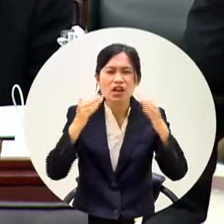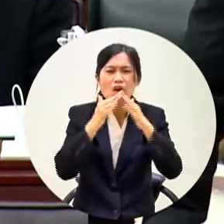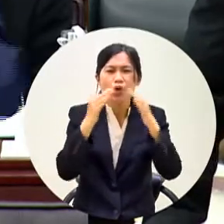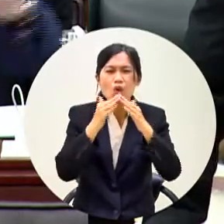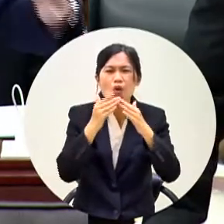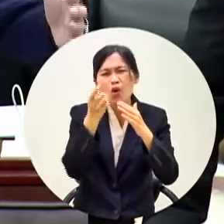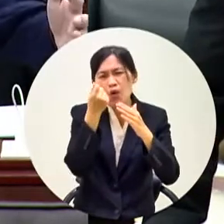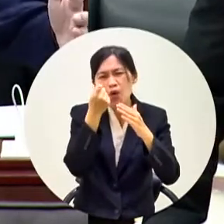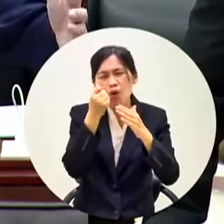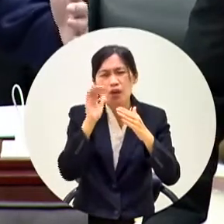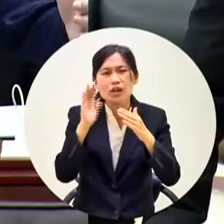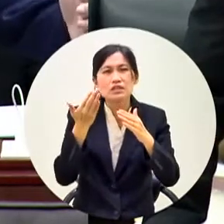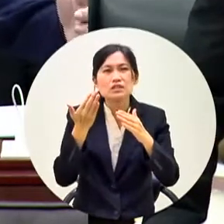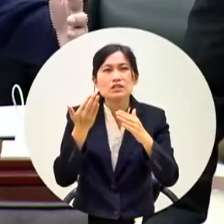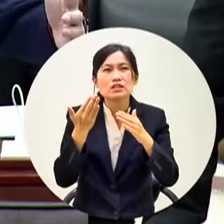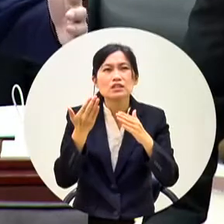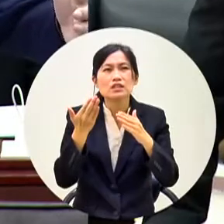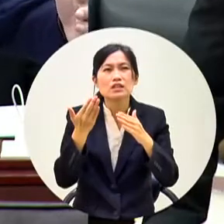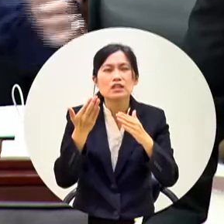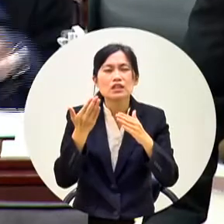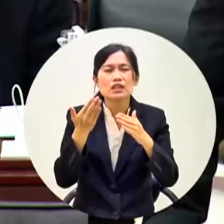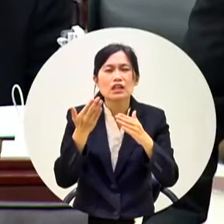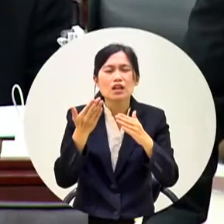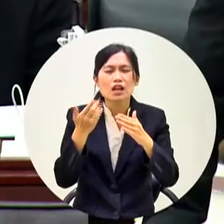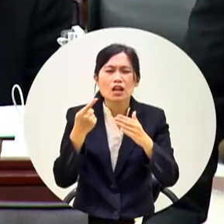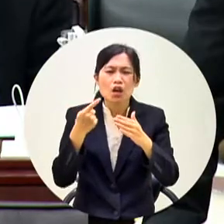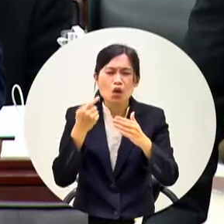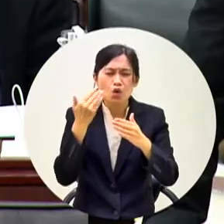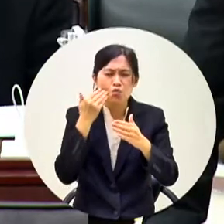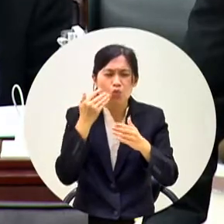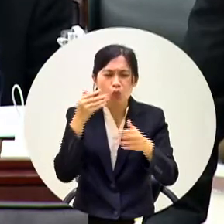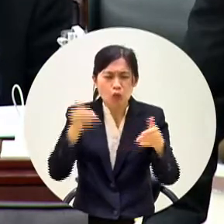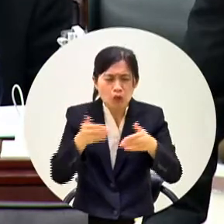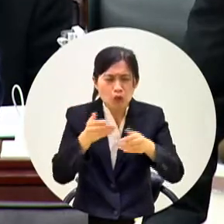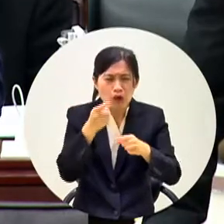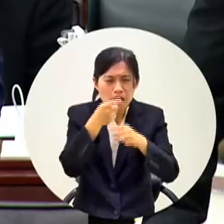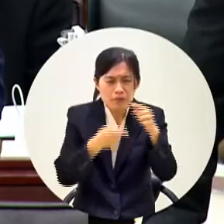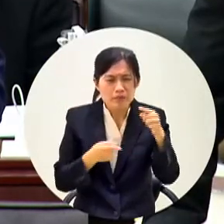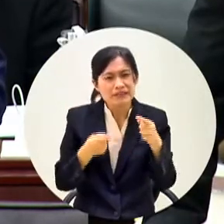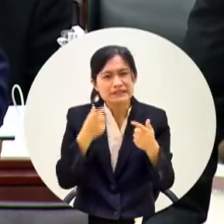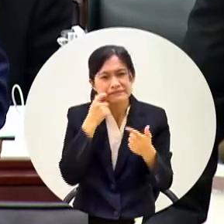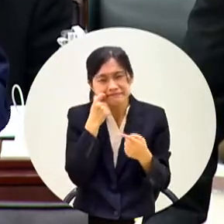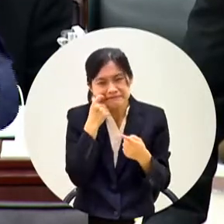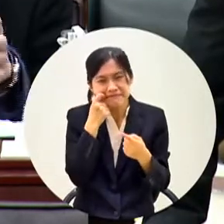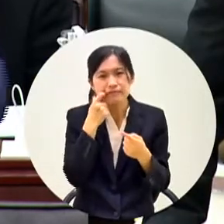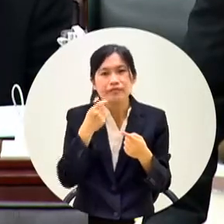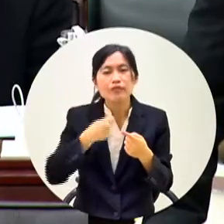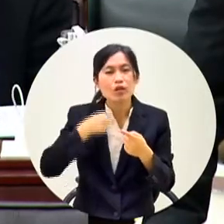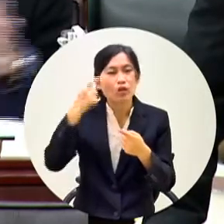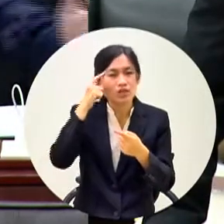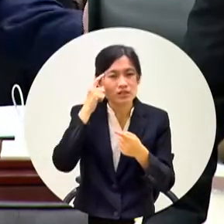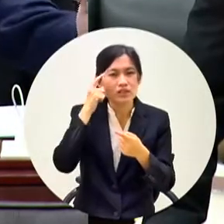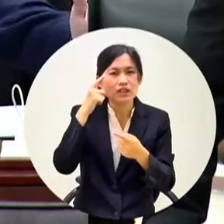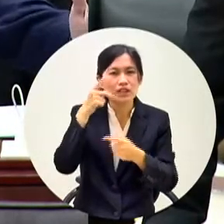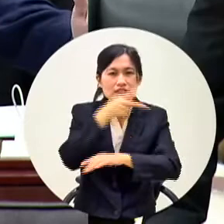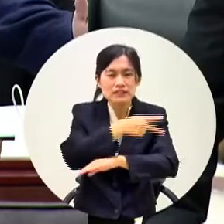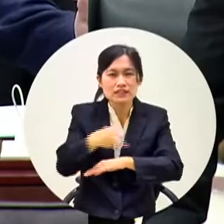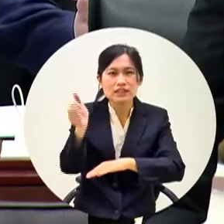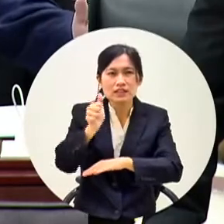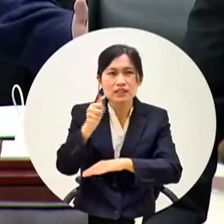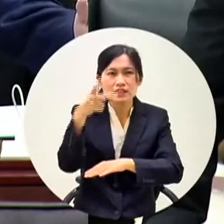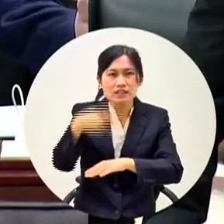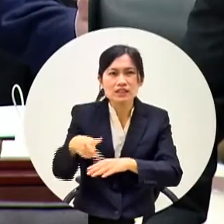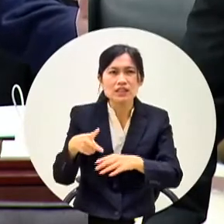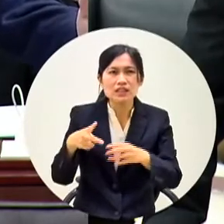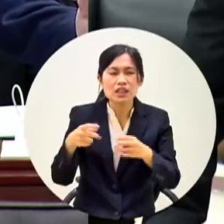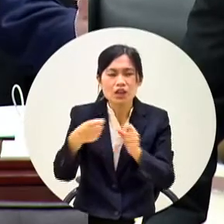吼，袂使讲你做头前遐，做后壁遐啦吼。啊，这个阮就拜托讲这个啊，工业园会当大家搁甲咱